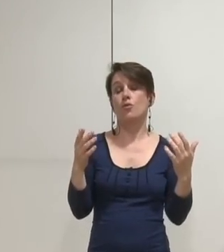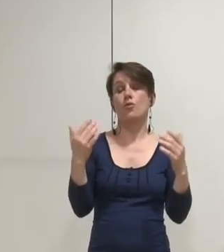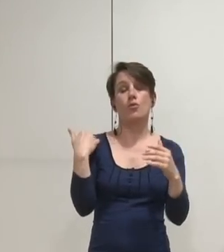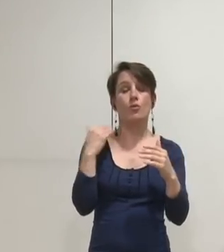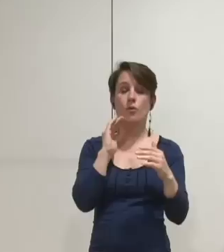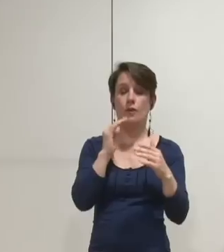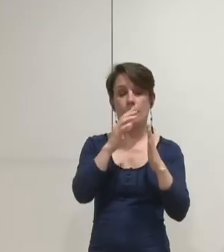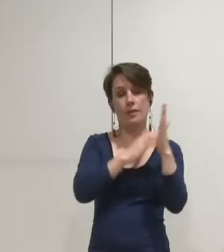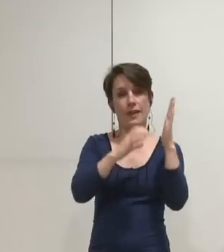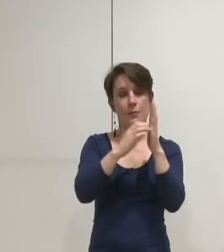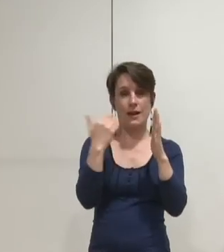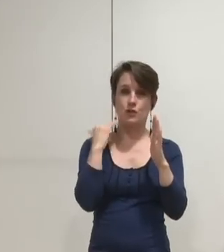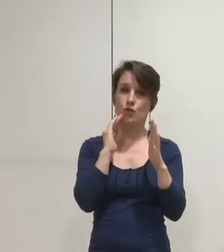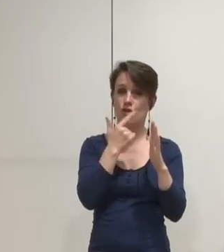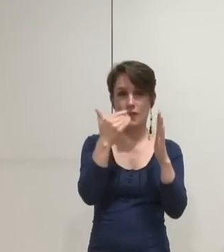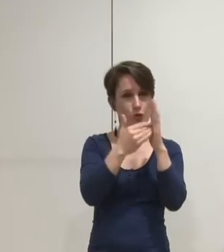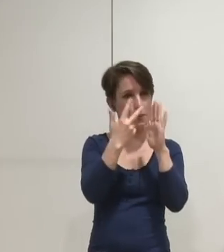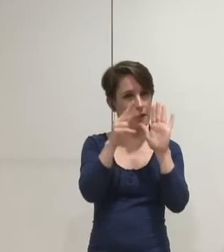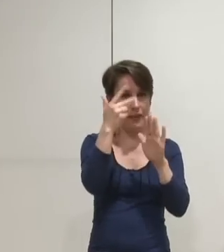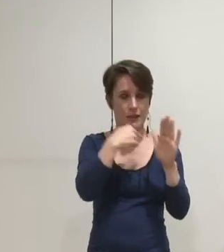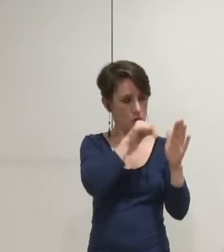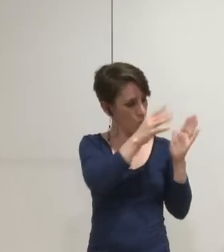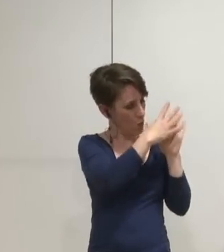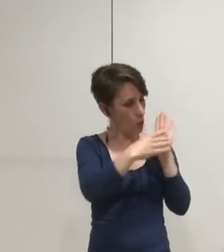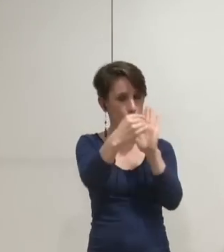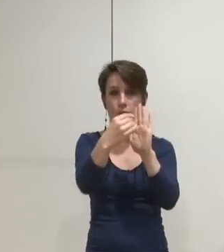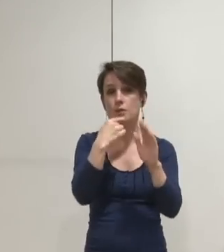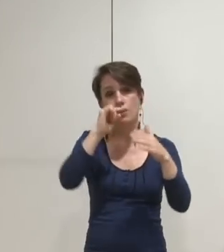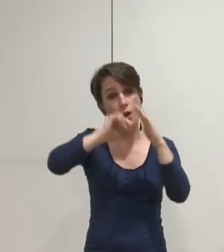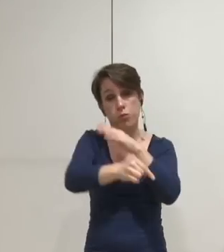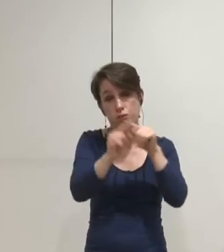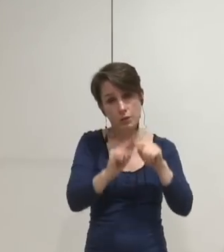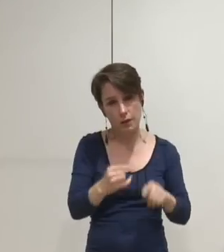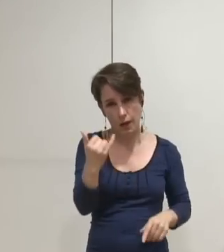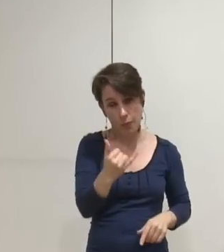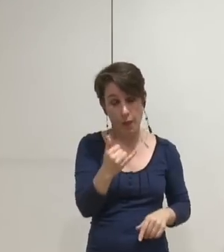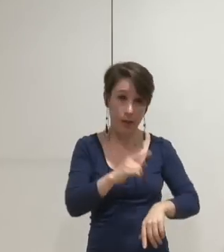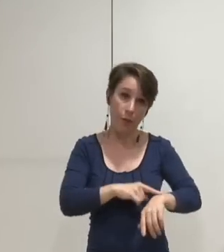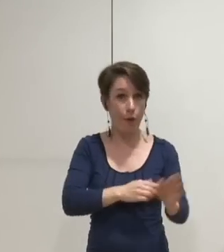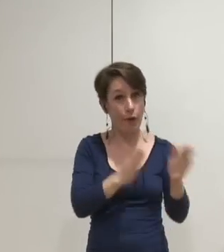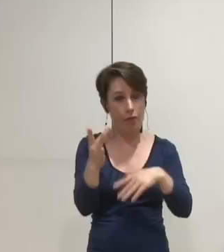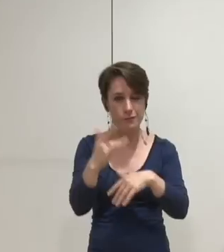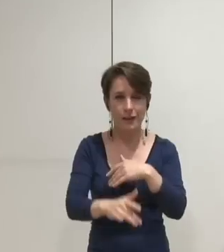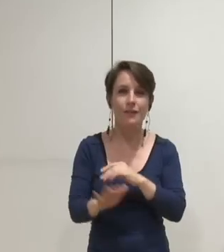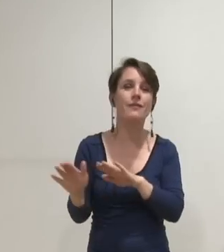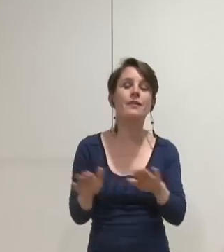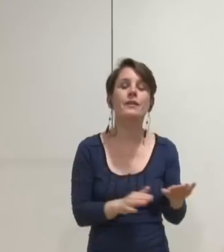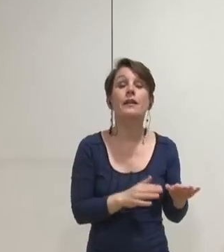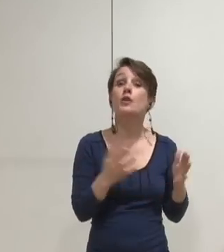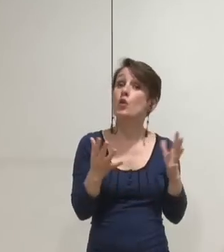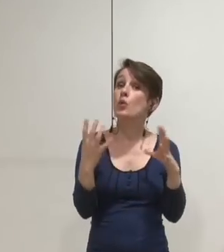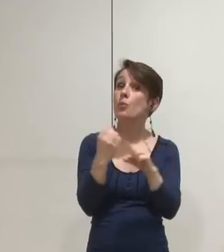janvier 2013 et nous nous y reportons donc je ne détaille pas plus vu l'heure conclusion